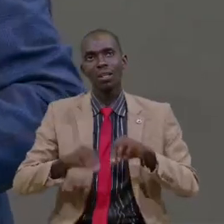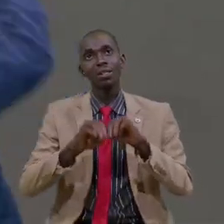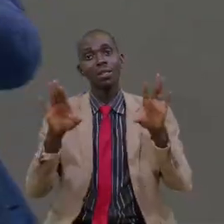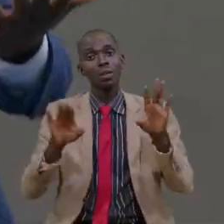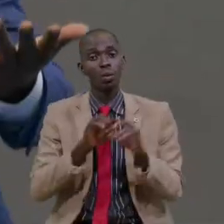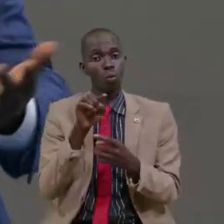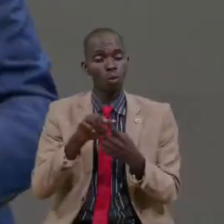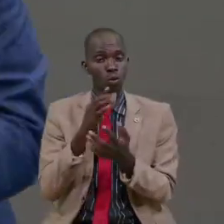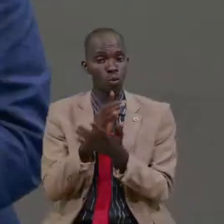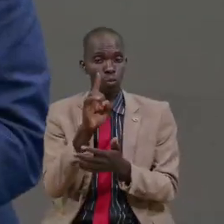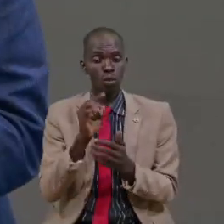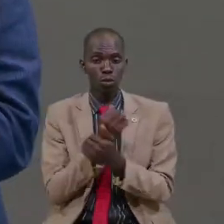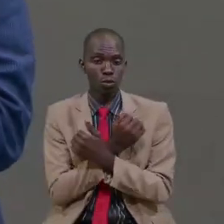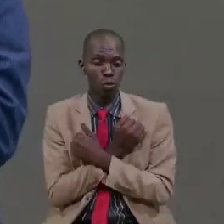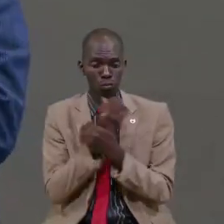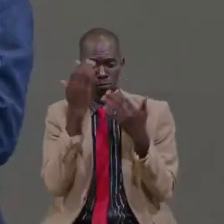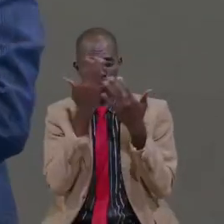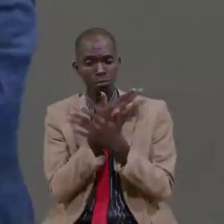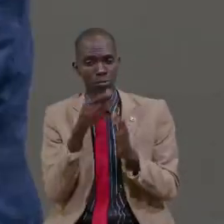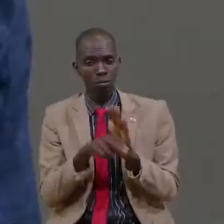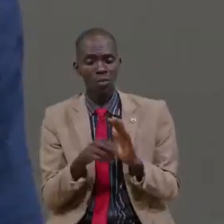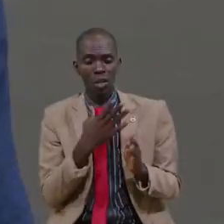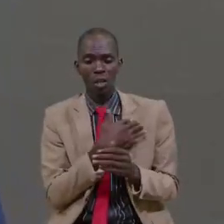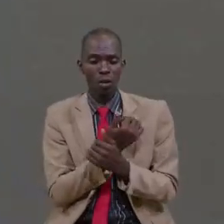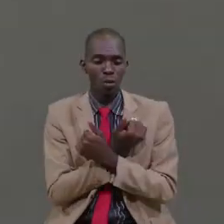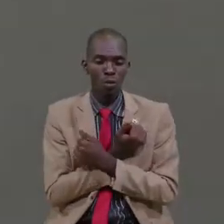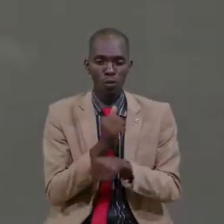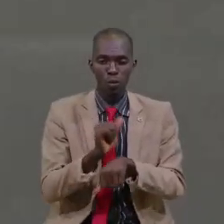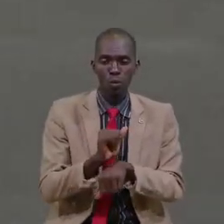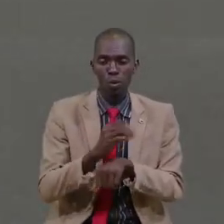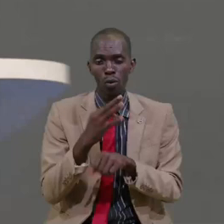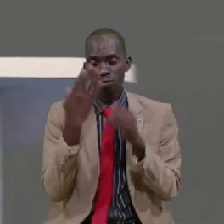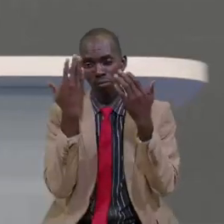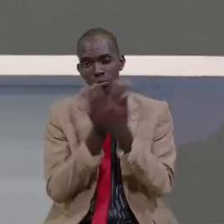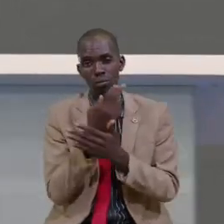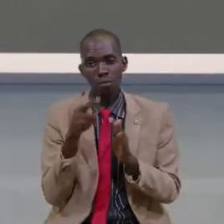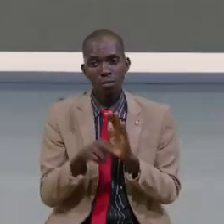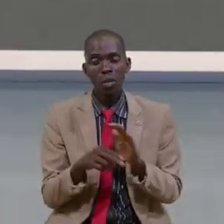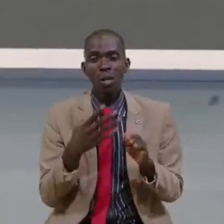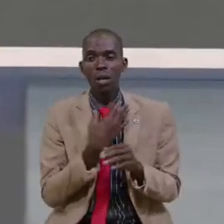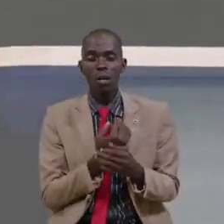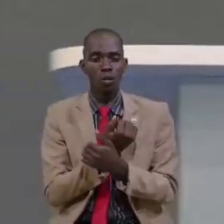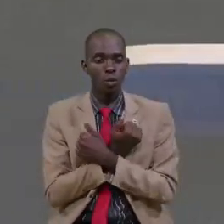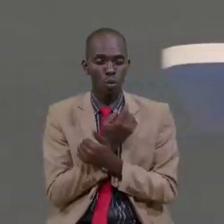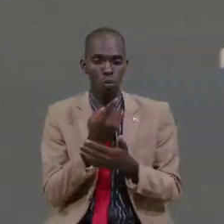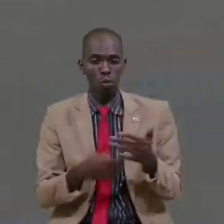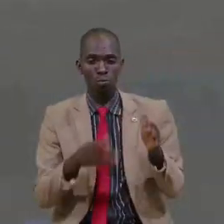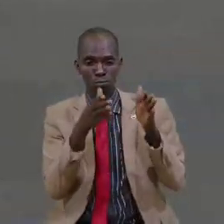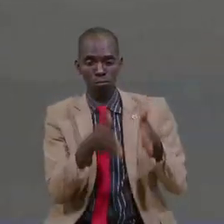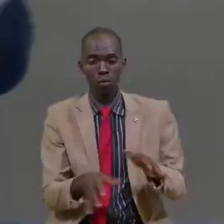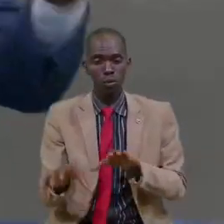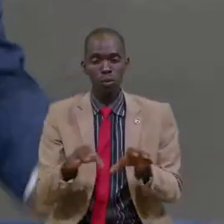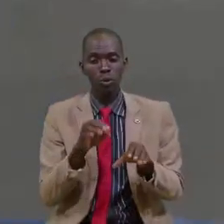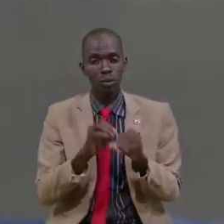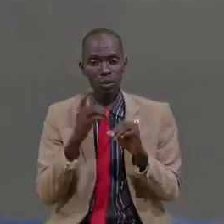Quand quelqu'un aime les ténèbres et il aime les œuvres des ténèbres et qu'il aime ce qu'il fait dans